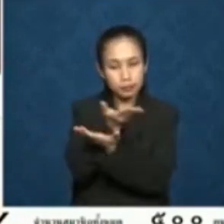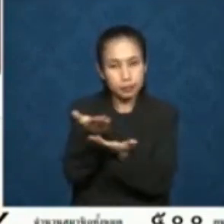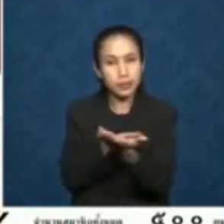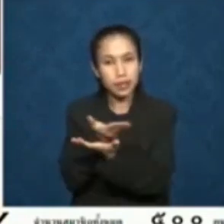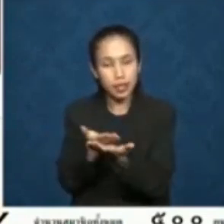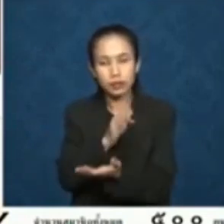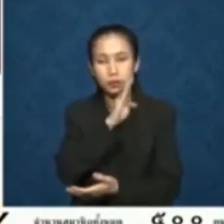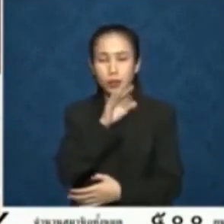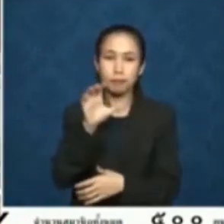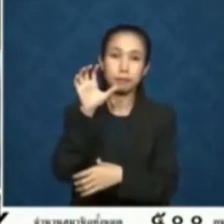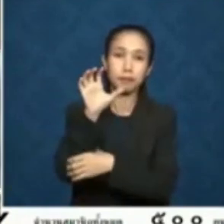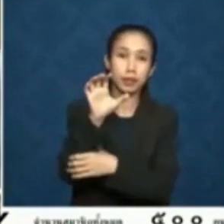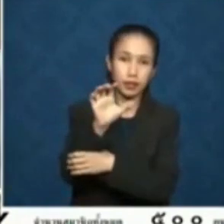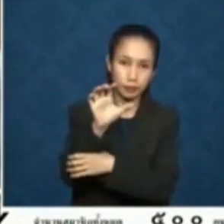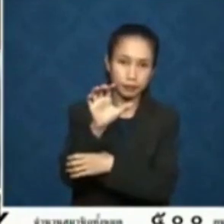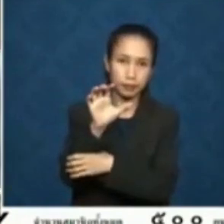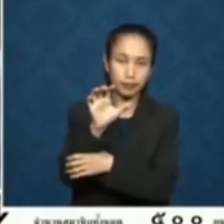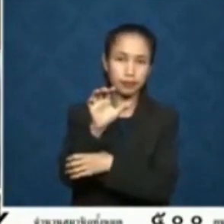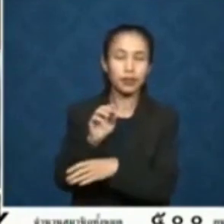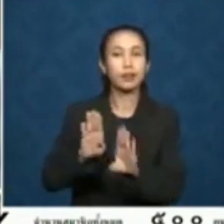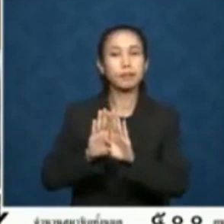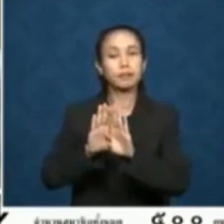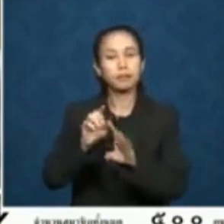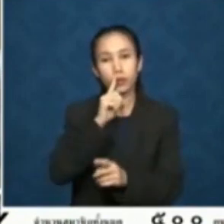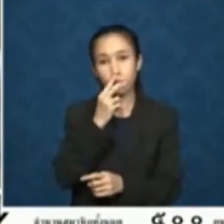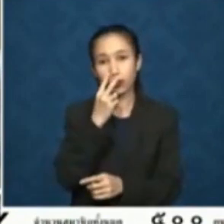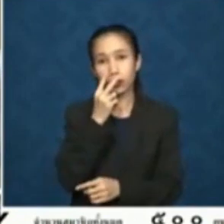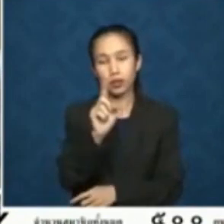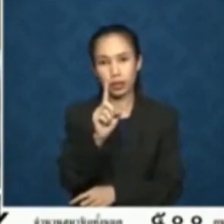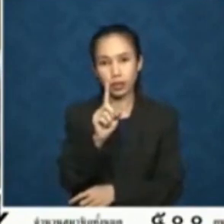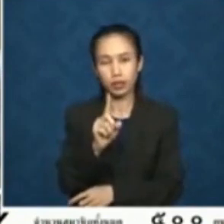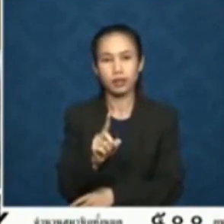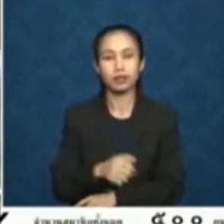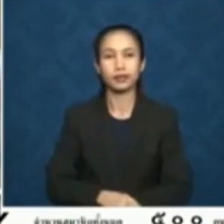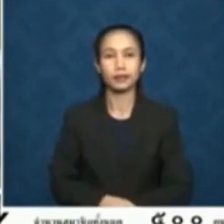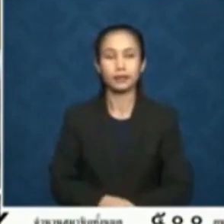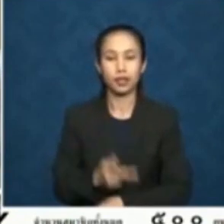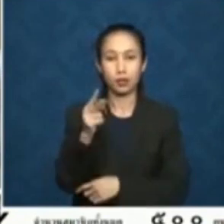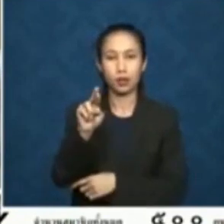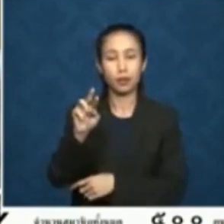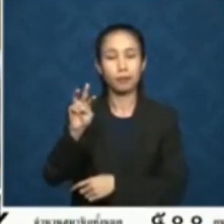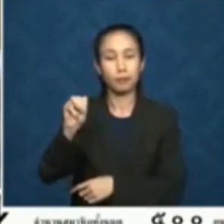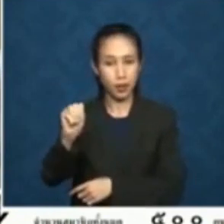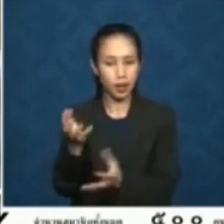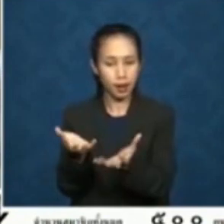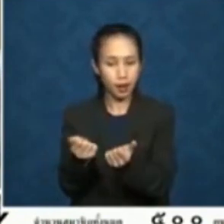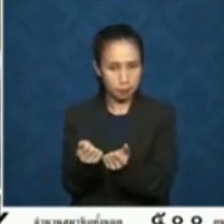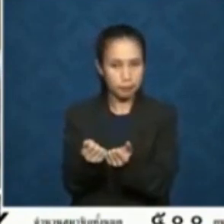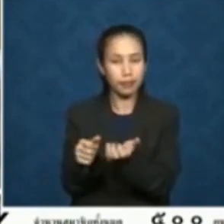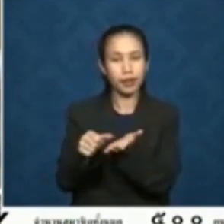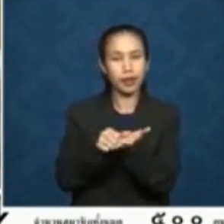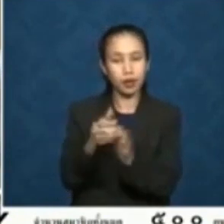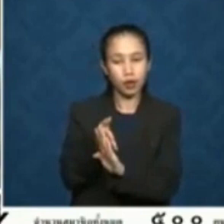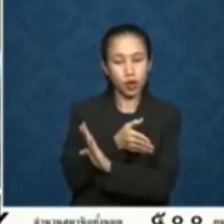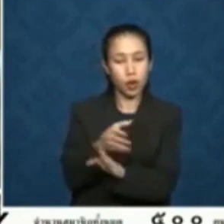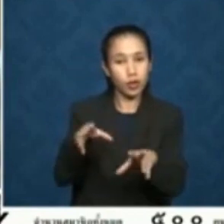รับนะครับไปพิจารณานะครับแล้วข้อบังคับเนี่ยนะครับก็ได้เปิดไว้นะครับว่าให้สามารถเนี่ยให้ครม.รับไป